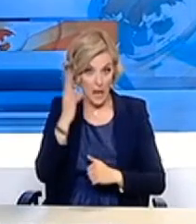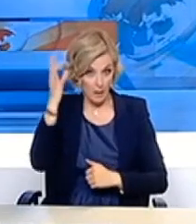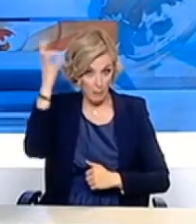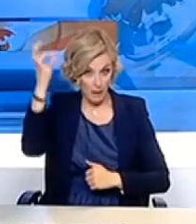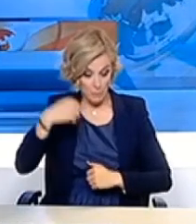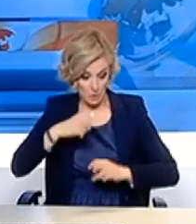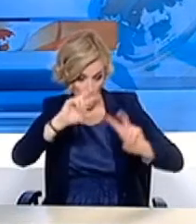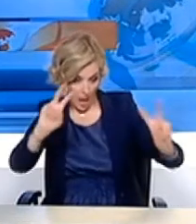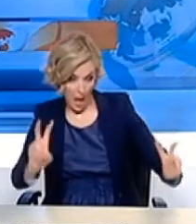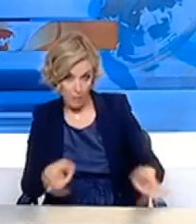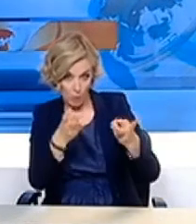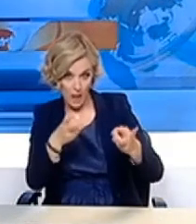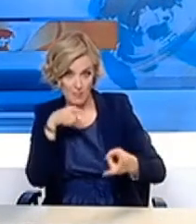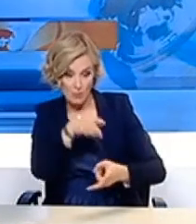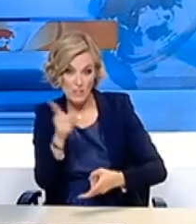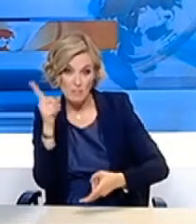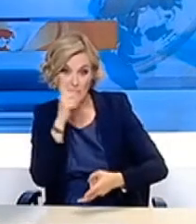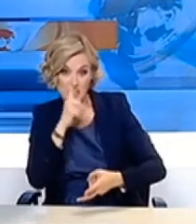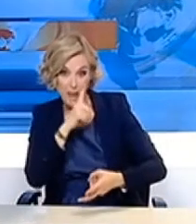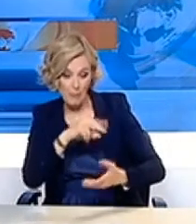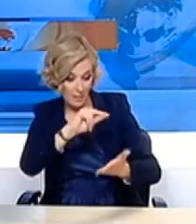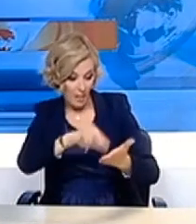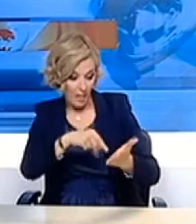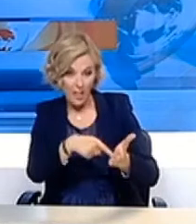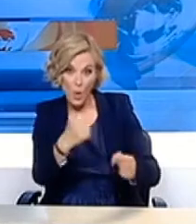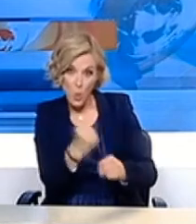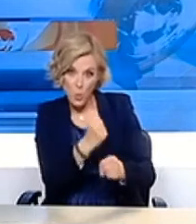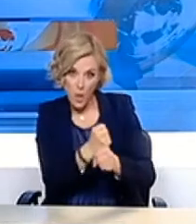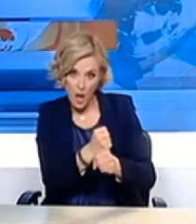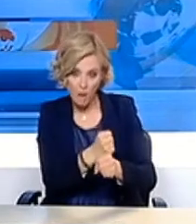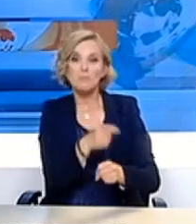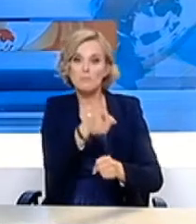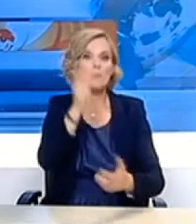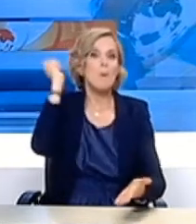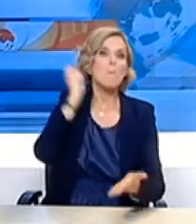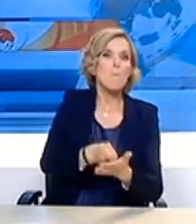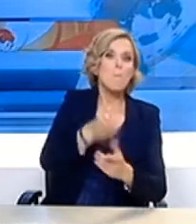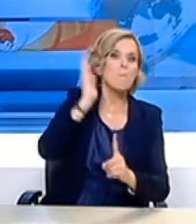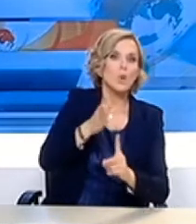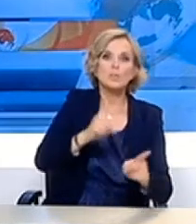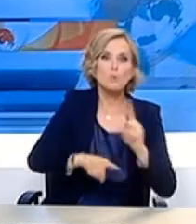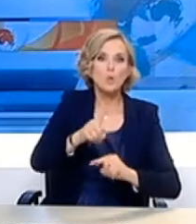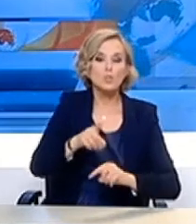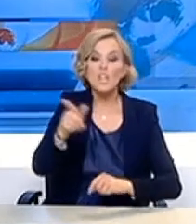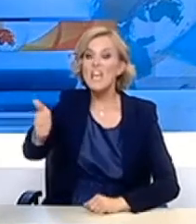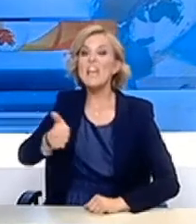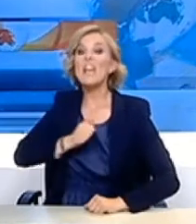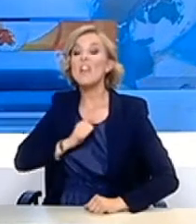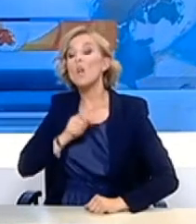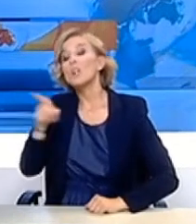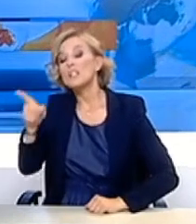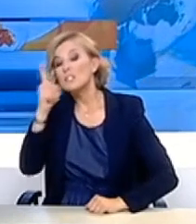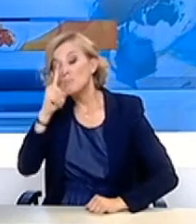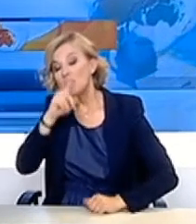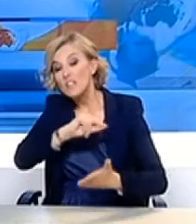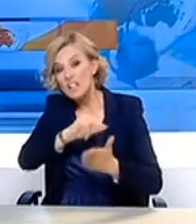τέτοιο, στον εργοδότη θα εφαρμοστούν οι προβλεπόμενες κυρώσεις περί ανασφάλισης των εργαζομένων ή τη 10.500 ευρώ πρόστιμο και στο φέροντα τη